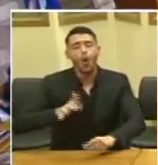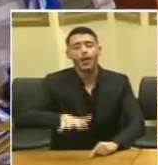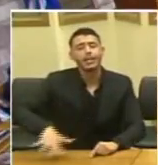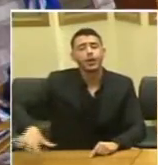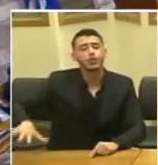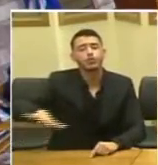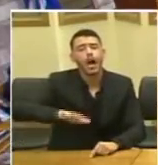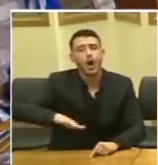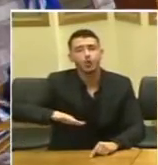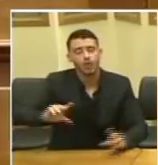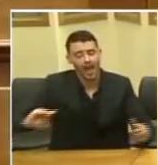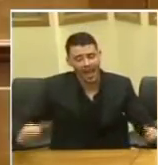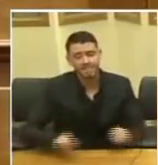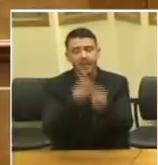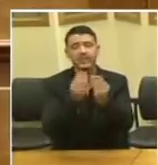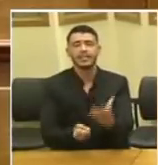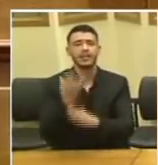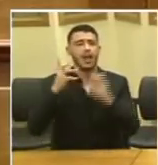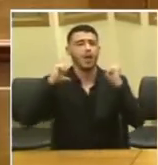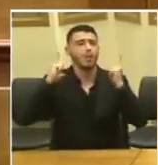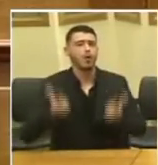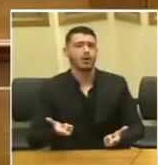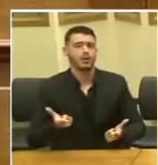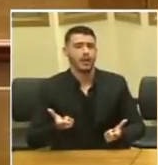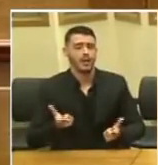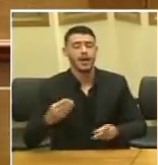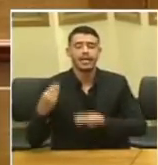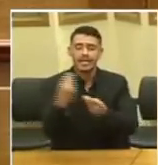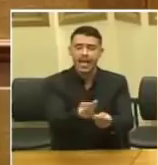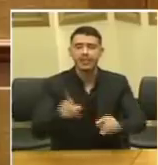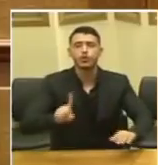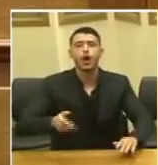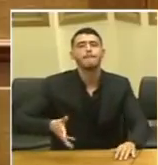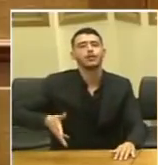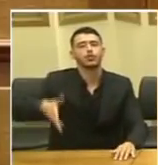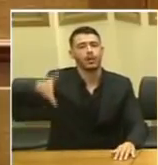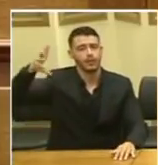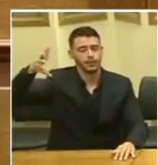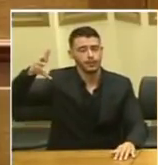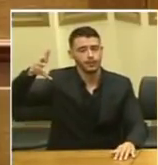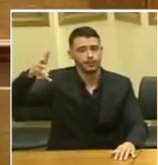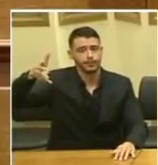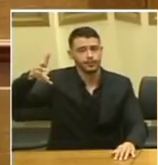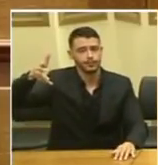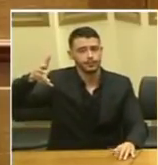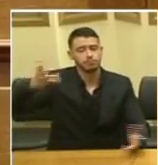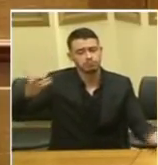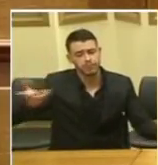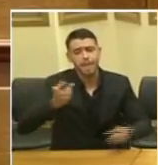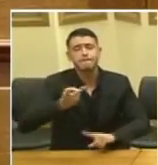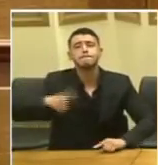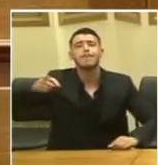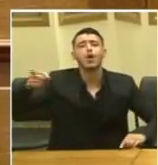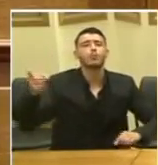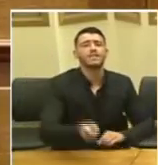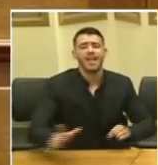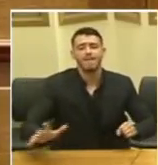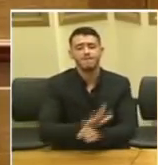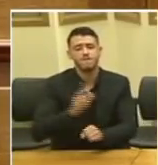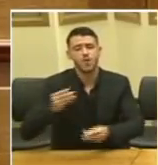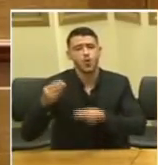Νέα Δημοκρατία και έδινε στον κύριο Κυριάκο Μητσοτάκη και την απόλυτη πλειοψηφία.